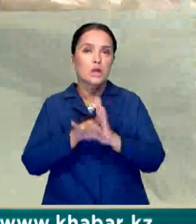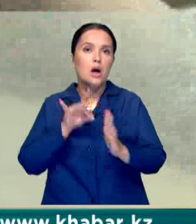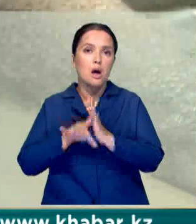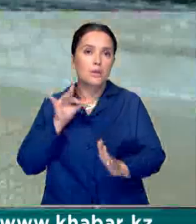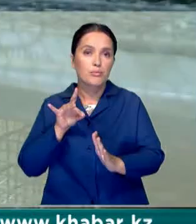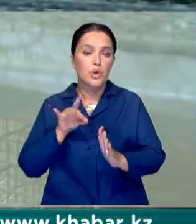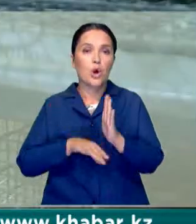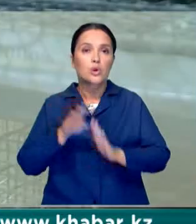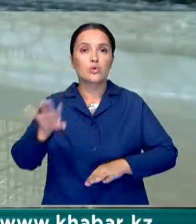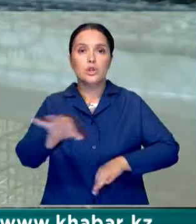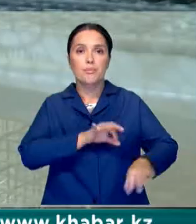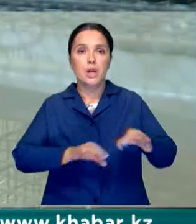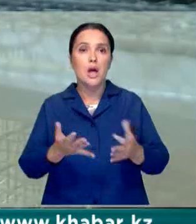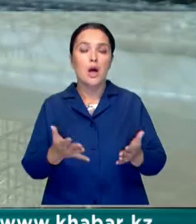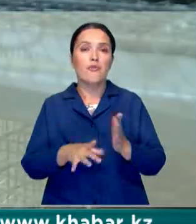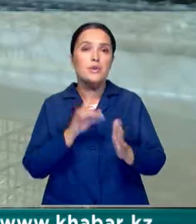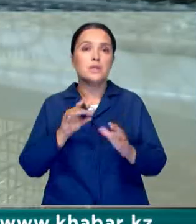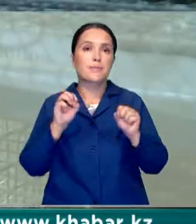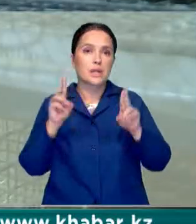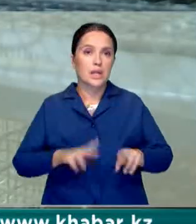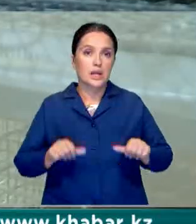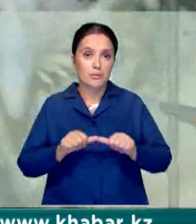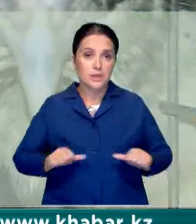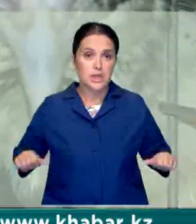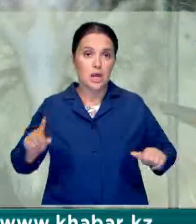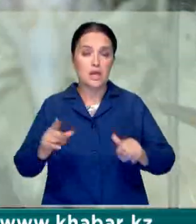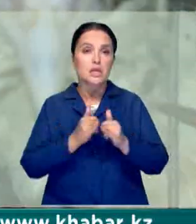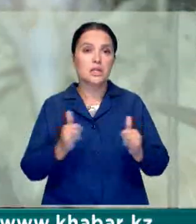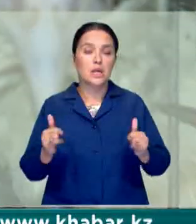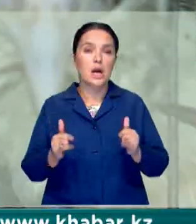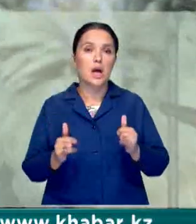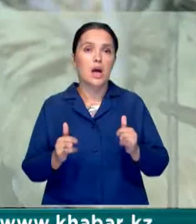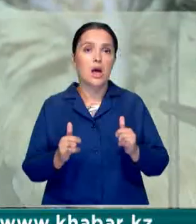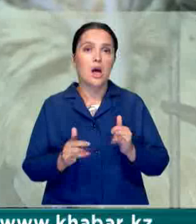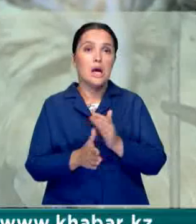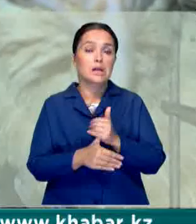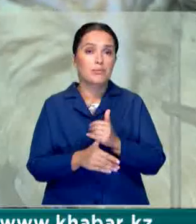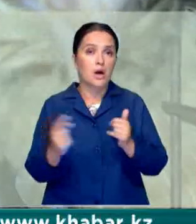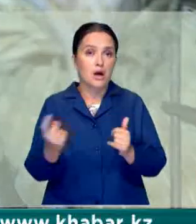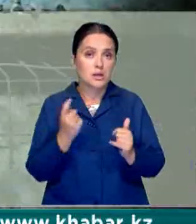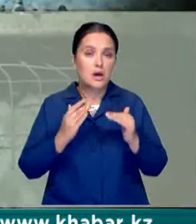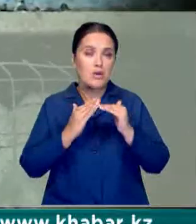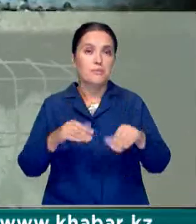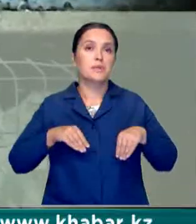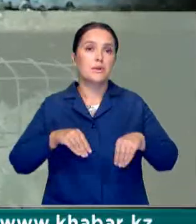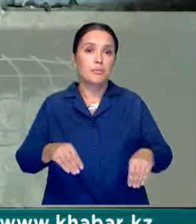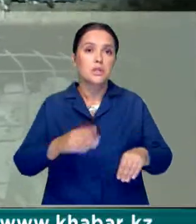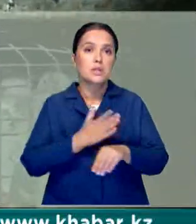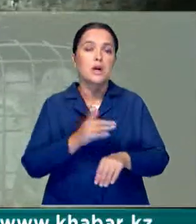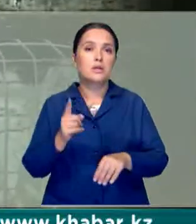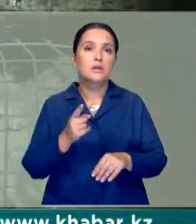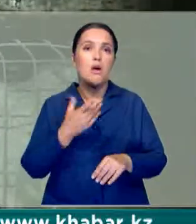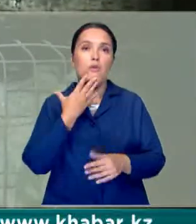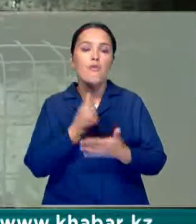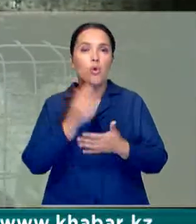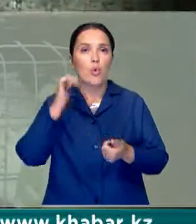провели конкурсный отбор. Лучшие проекты выберет специальная комиссия. Среди них развитие рыбного хозяйства, теплиц, производство